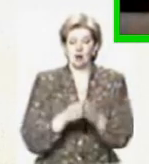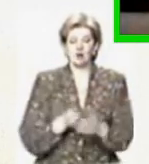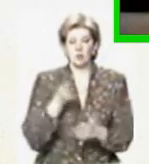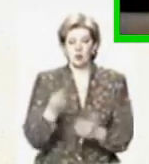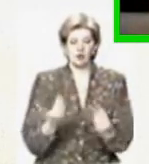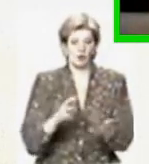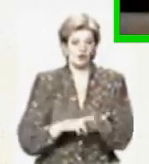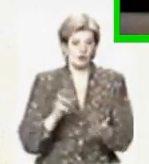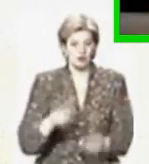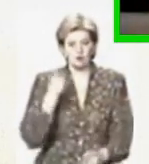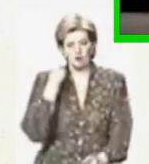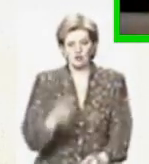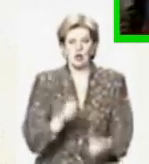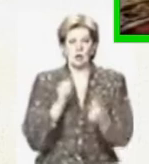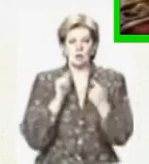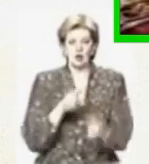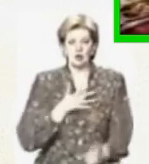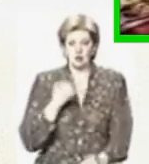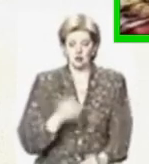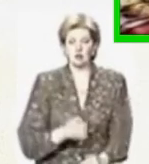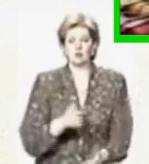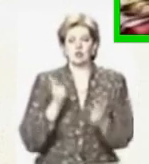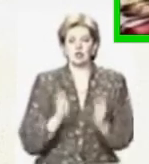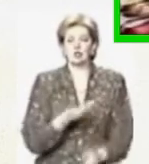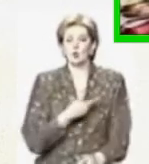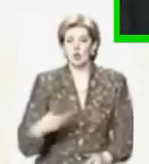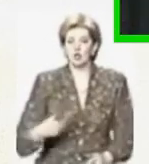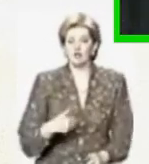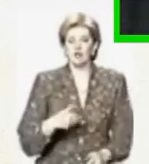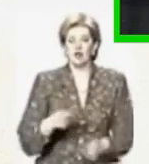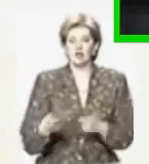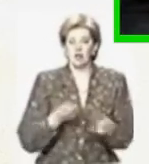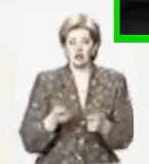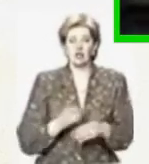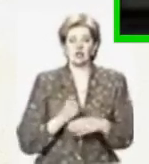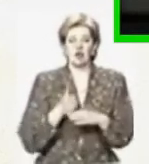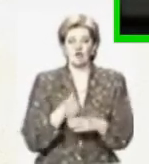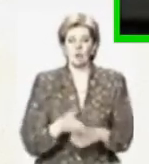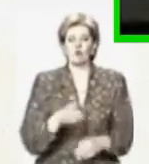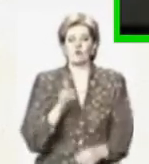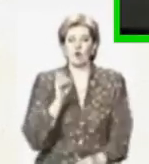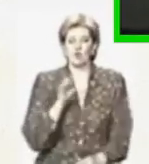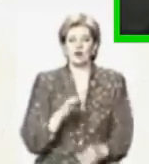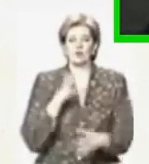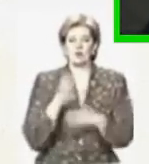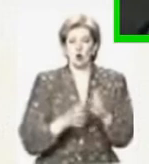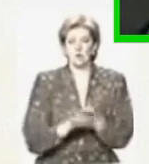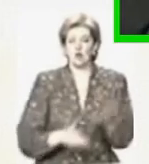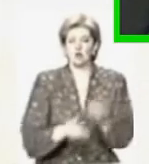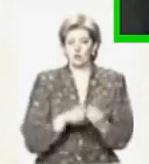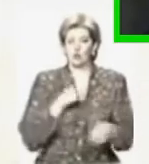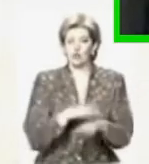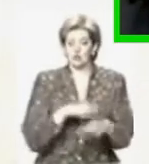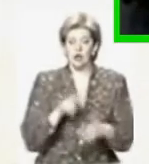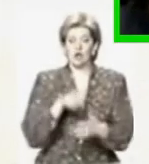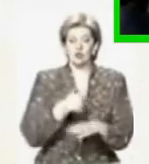депутатами из Тамбовской области. Тема разговора – забота о закреплении молодежи. Так вот за последнее время,